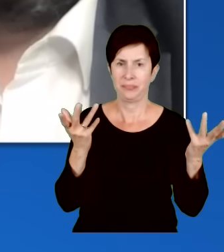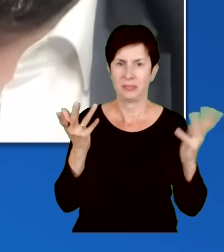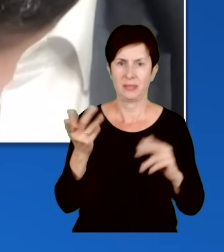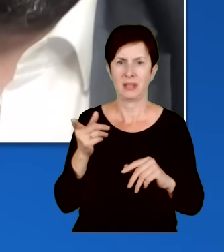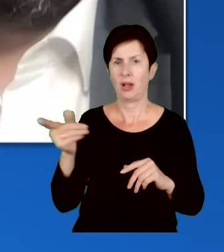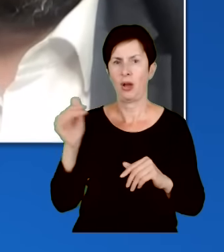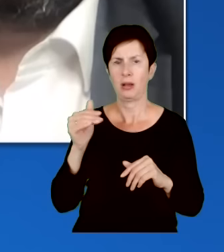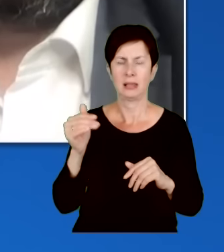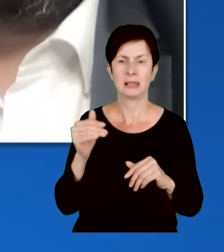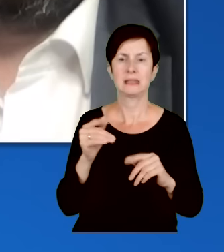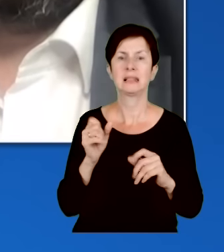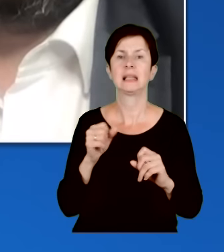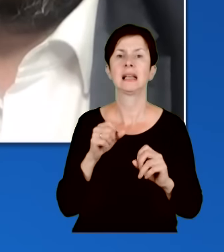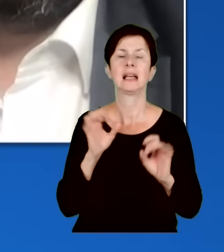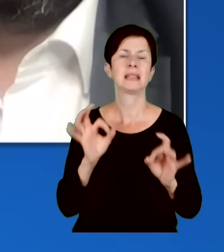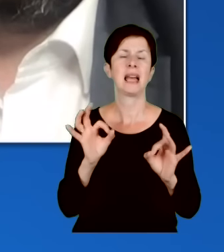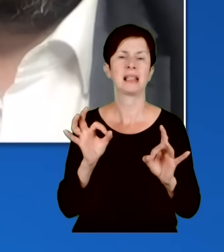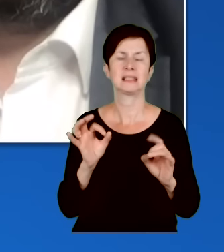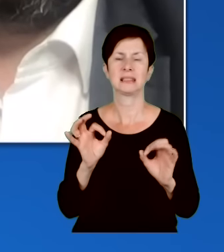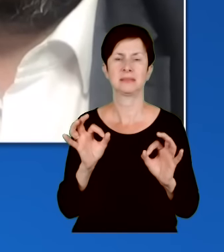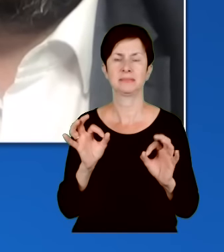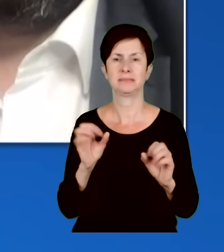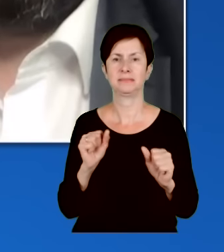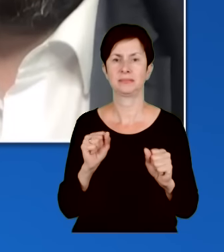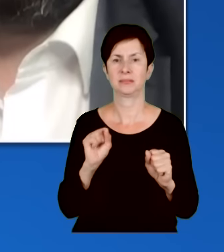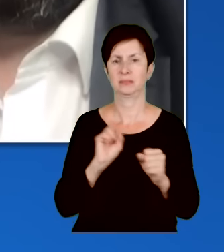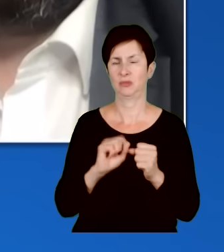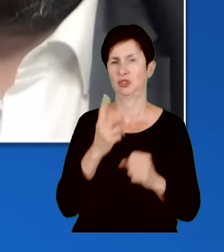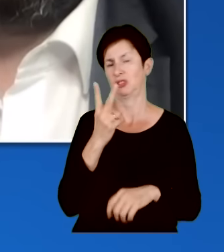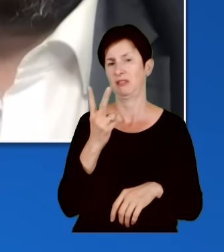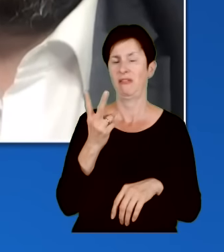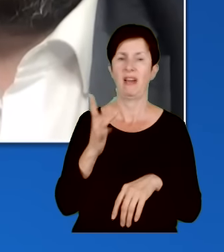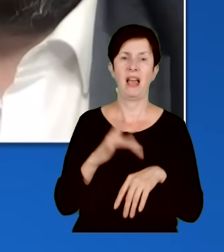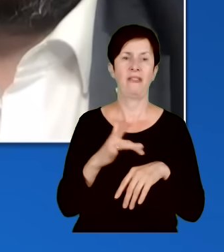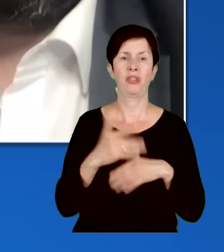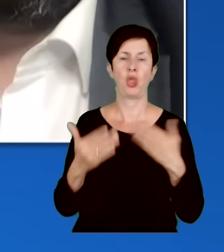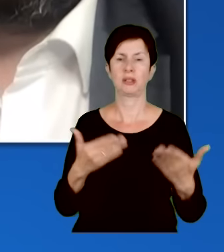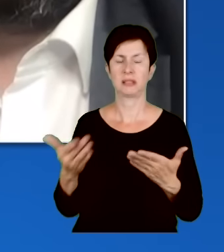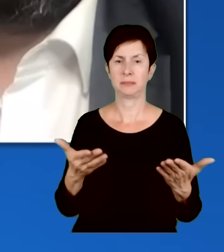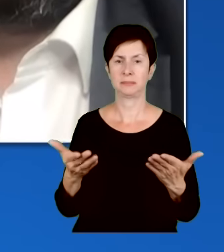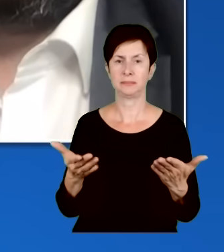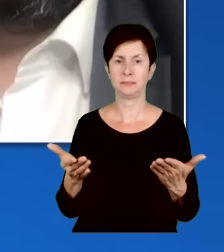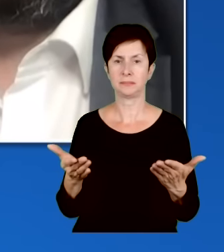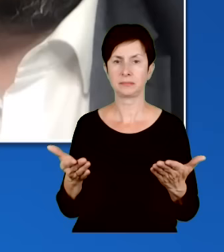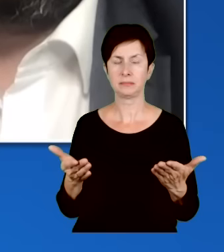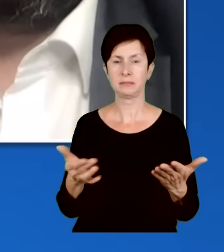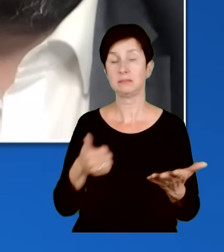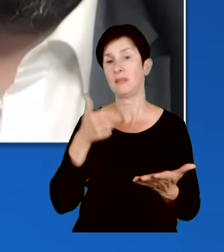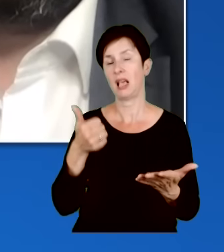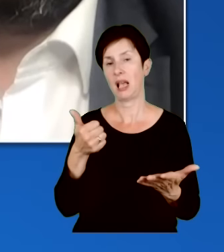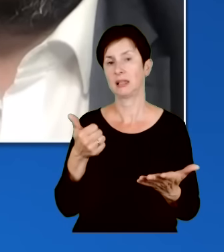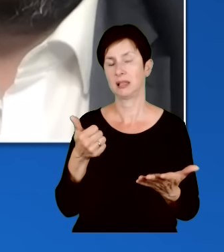dalej i z tego są moim zdaniem płyną dwa wnioski znaczy ten jeden no że po prostu